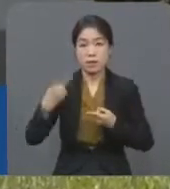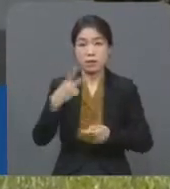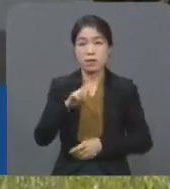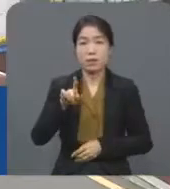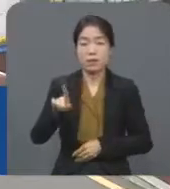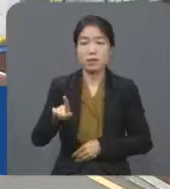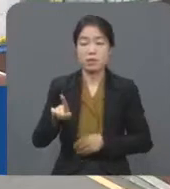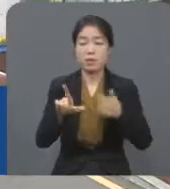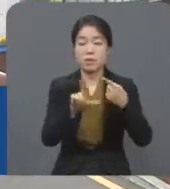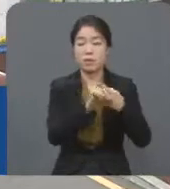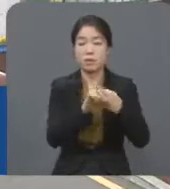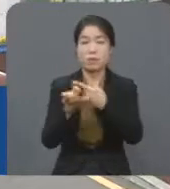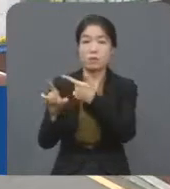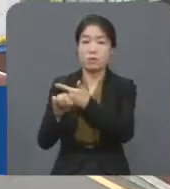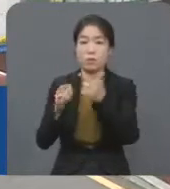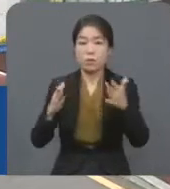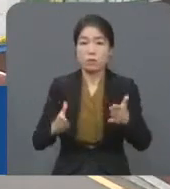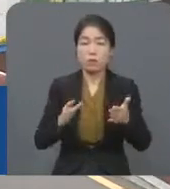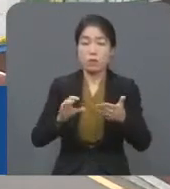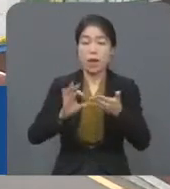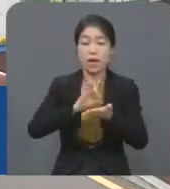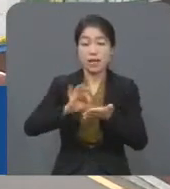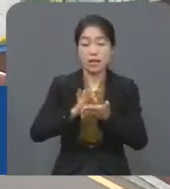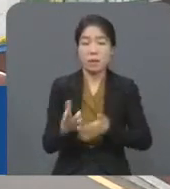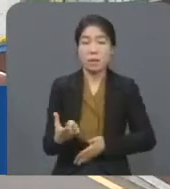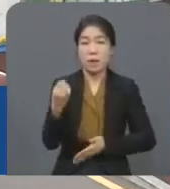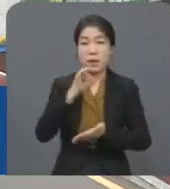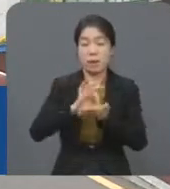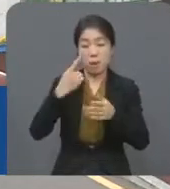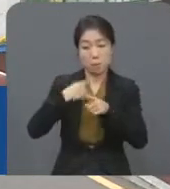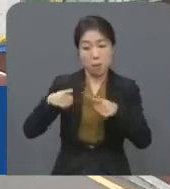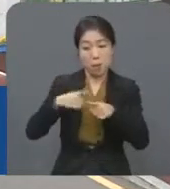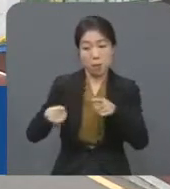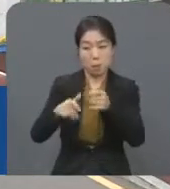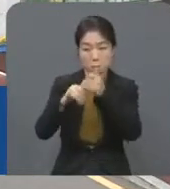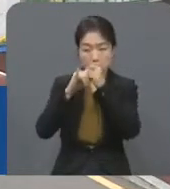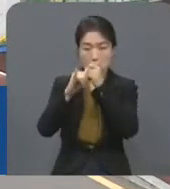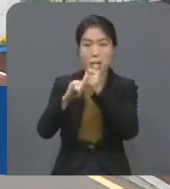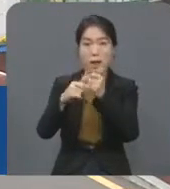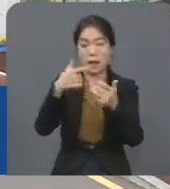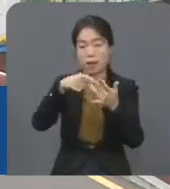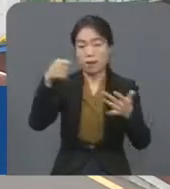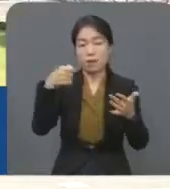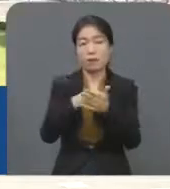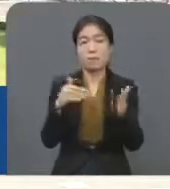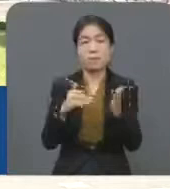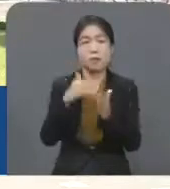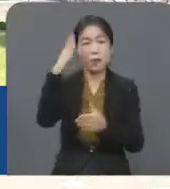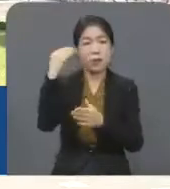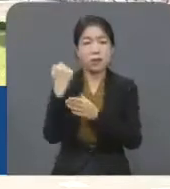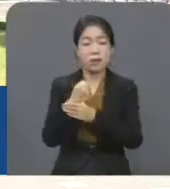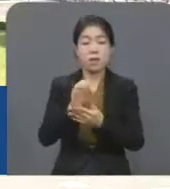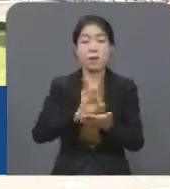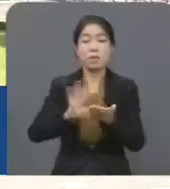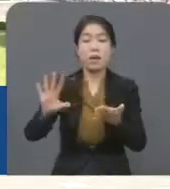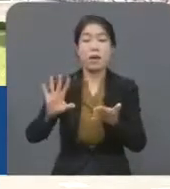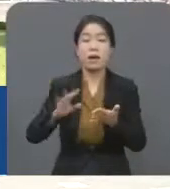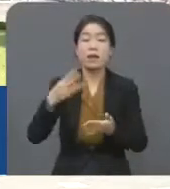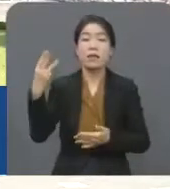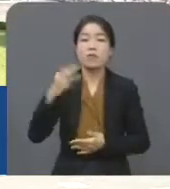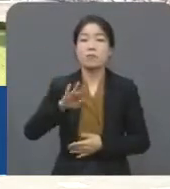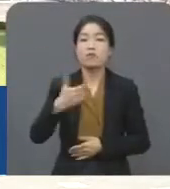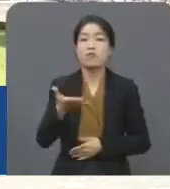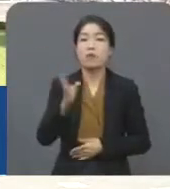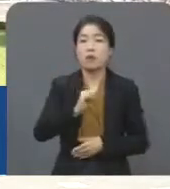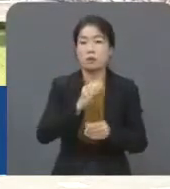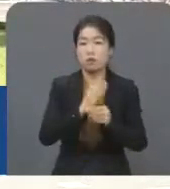2021년 상반기 지방재정 신속집행평가에서 최우수기관으로 선정됐습니다. 화순군은 집행 대상액 3,900억